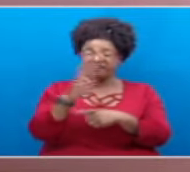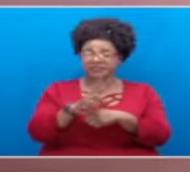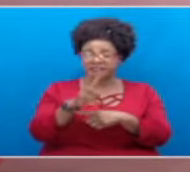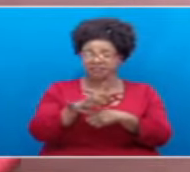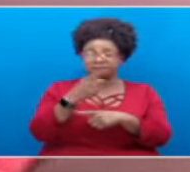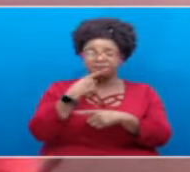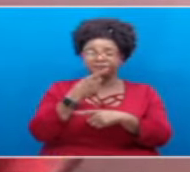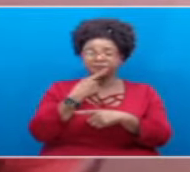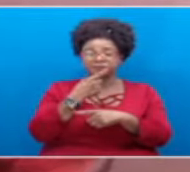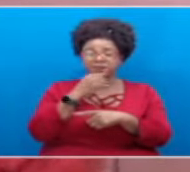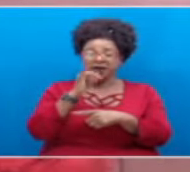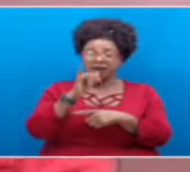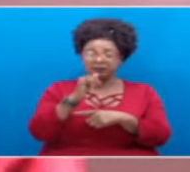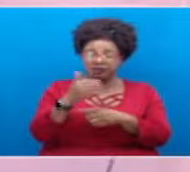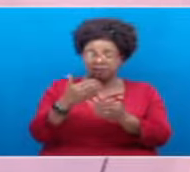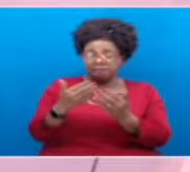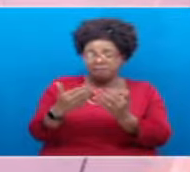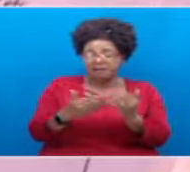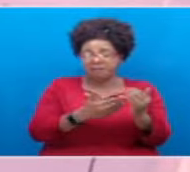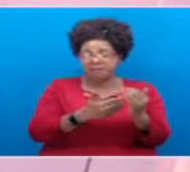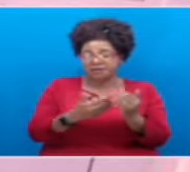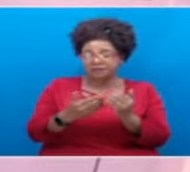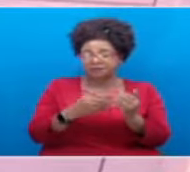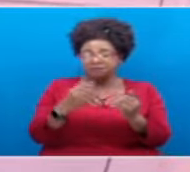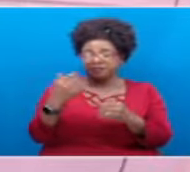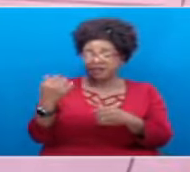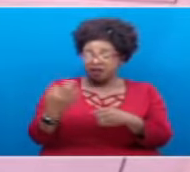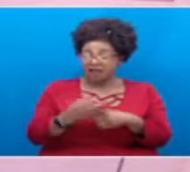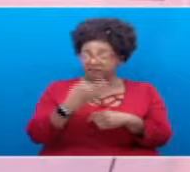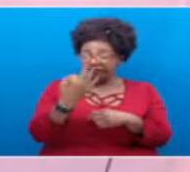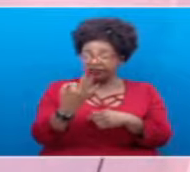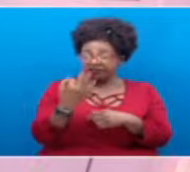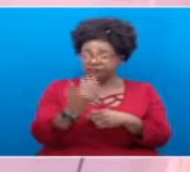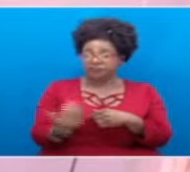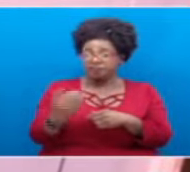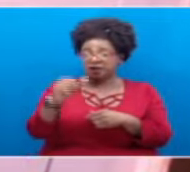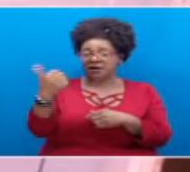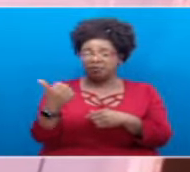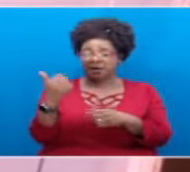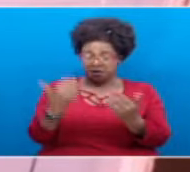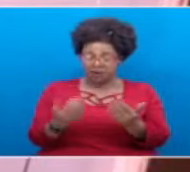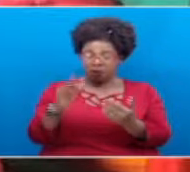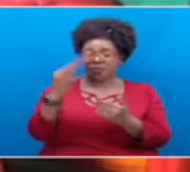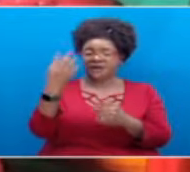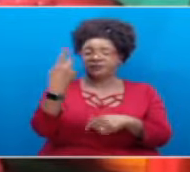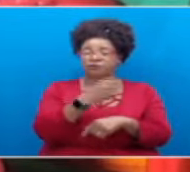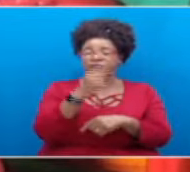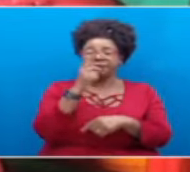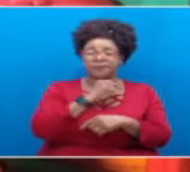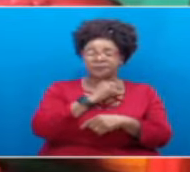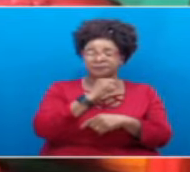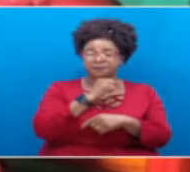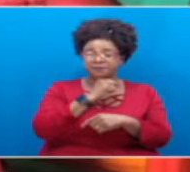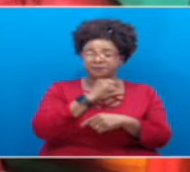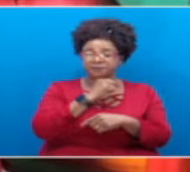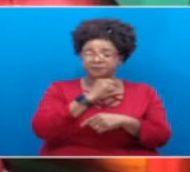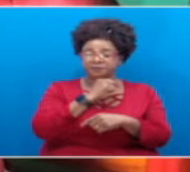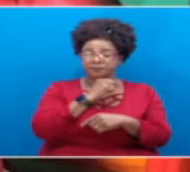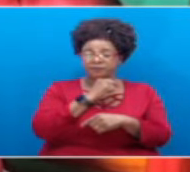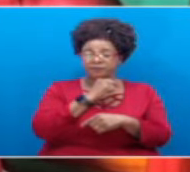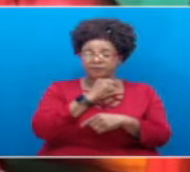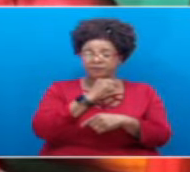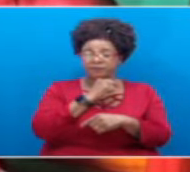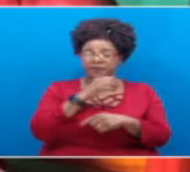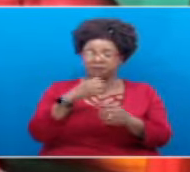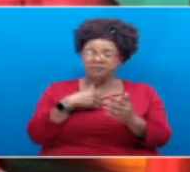Gift is her youngest of 3 children and has received his 3rd dose. Nilifungwa na 30 weeks. Karudi